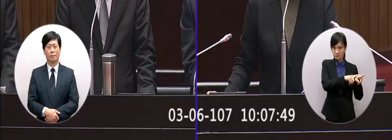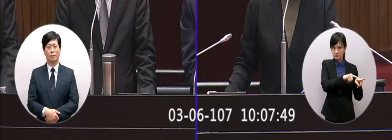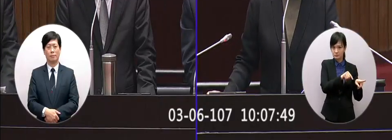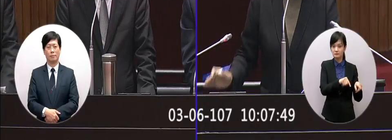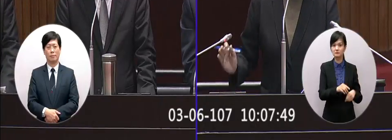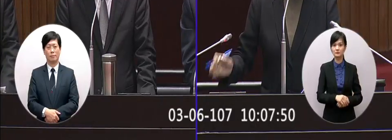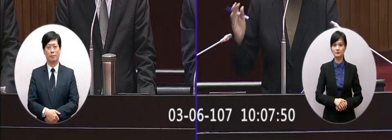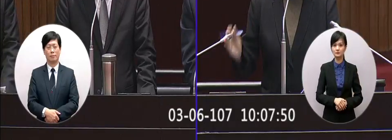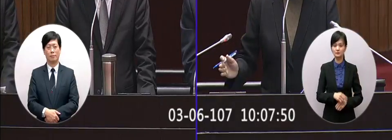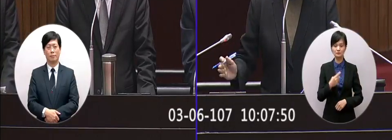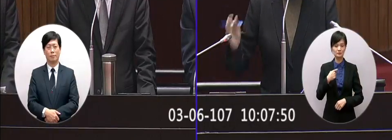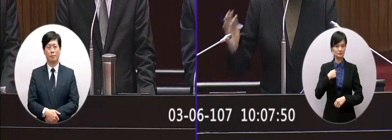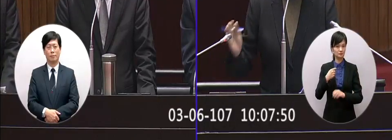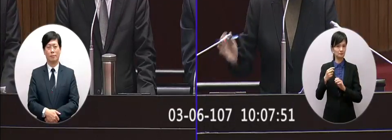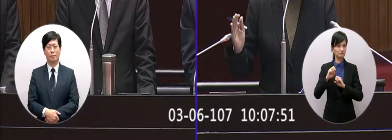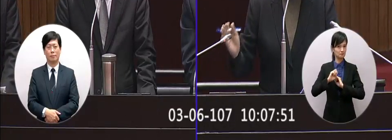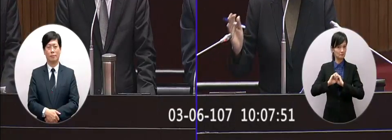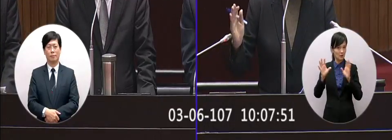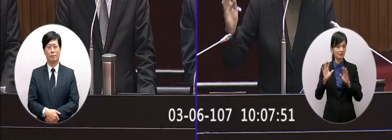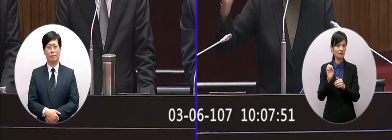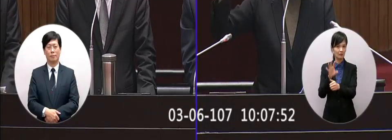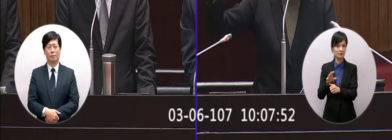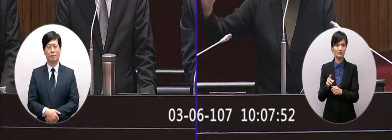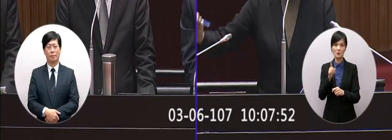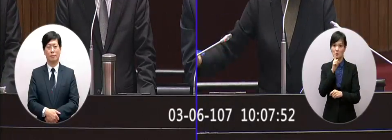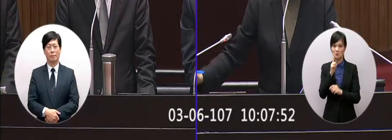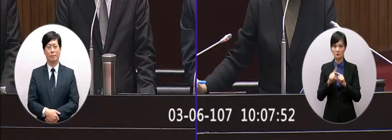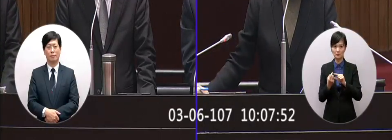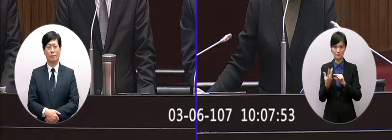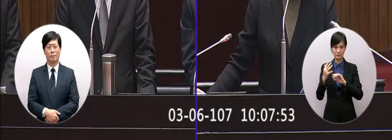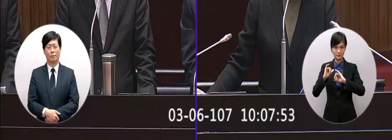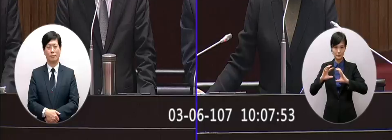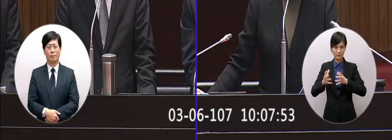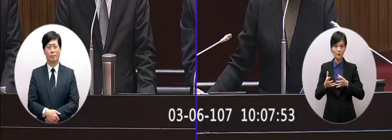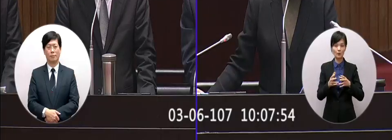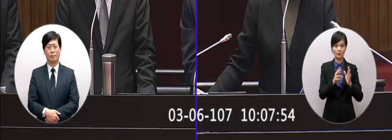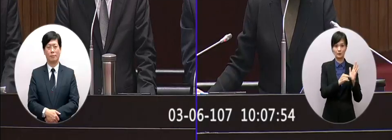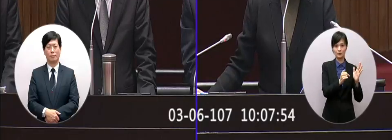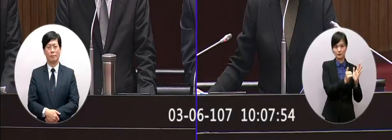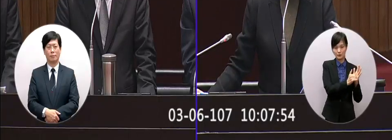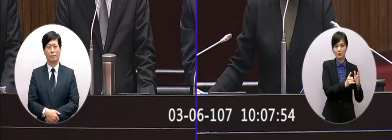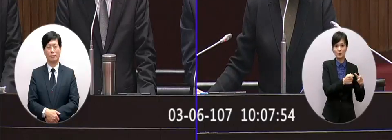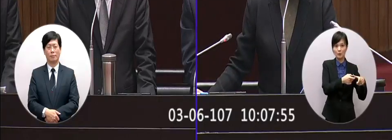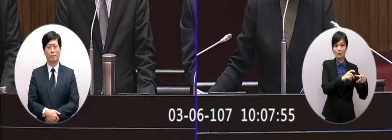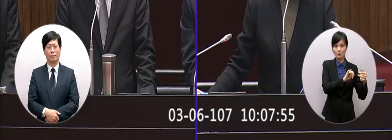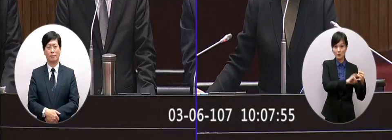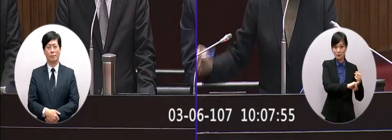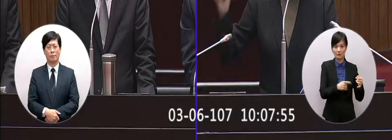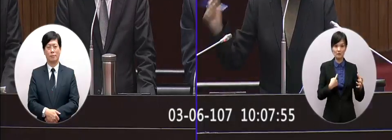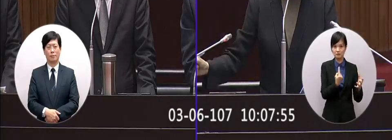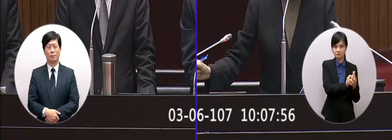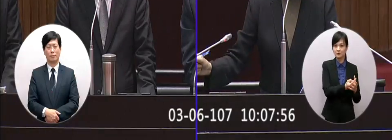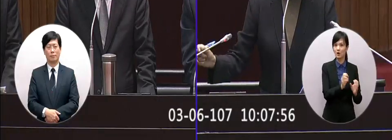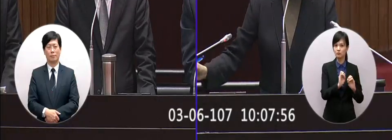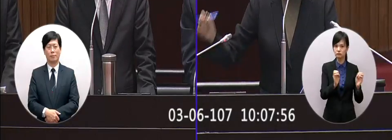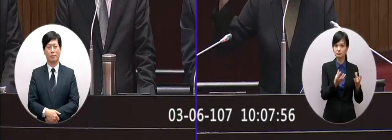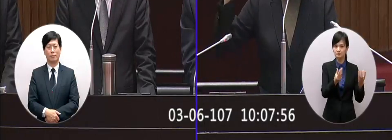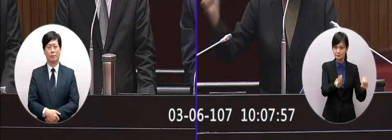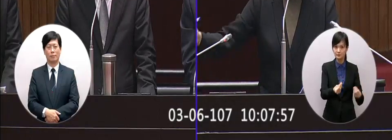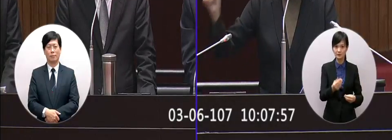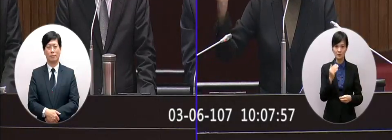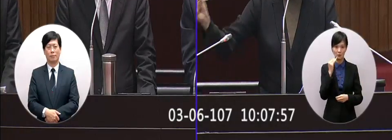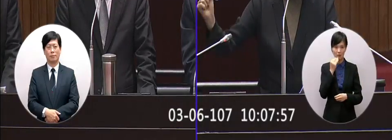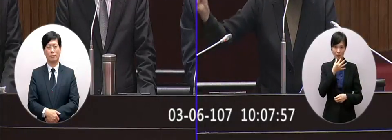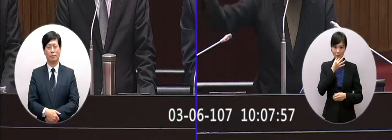诉大家，中华民国不是纽约公约的缔约国。万一我们被倒债了，这个合约